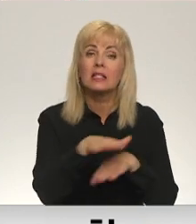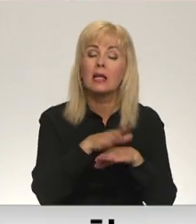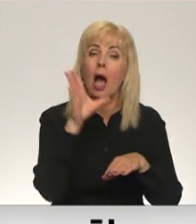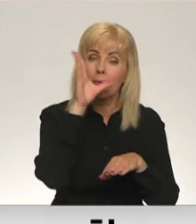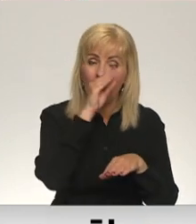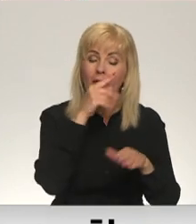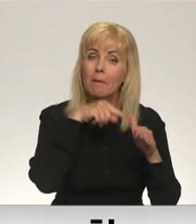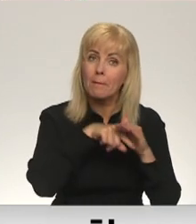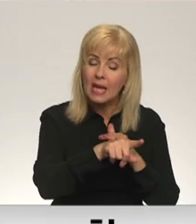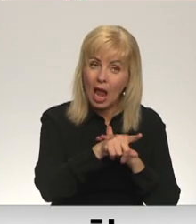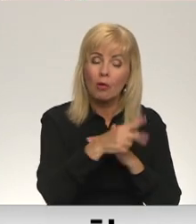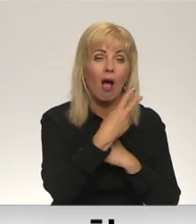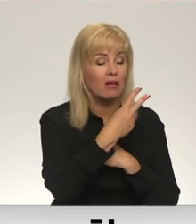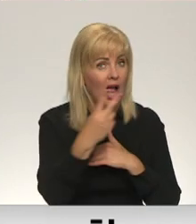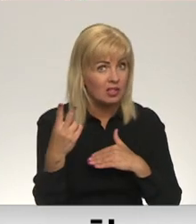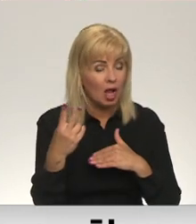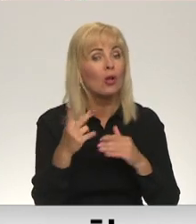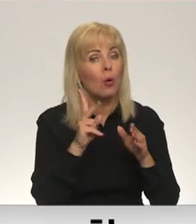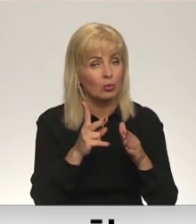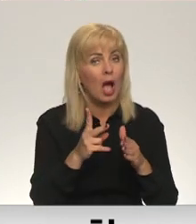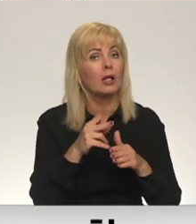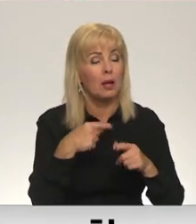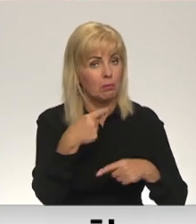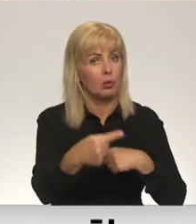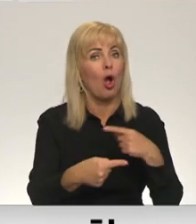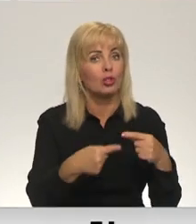pieejamu un procedūru atklātu. Vitāns Stratīvans Milovs, Latvijas televīzija.